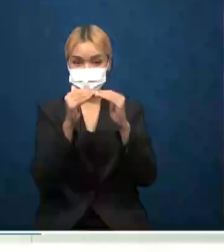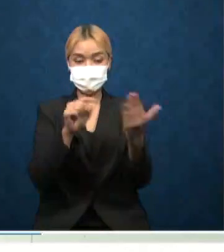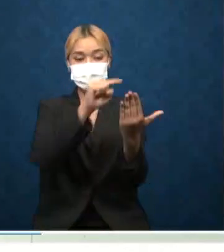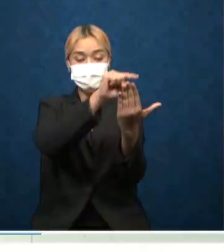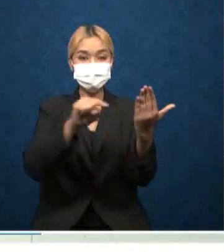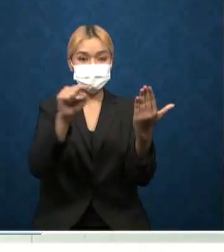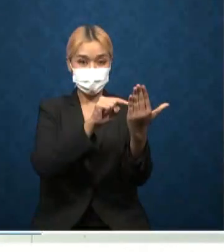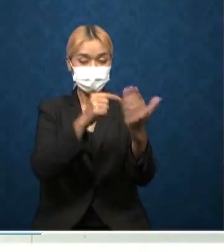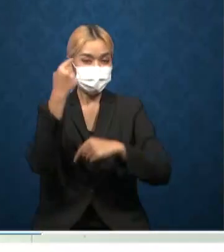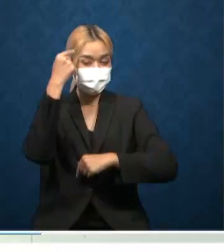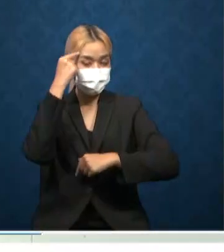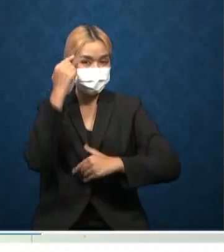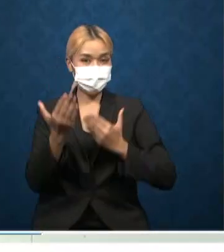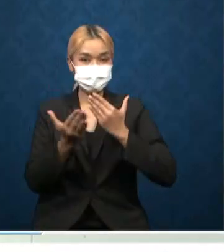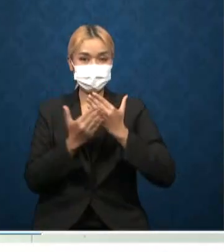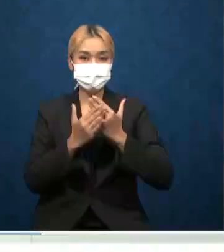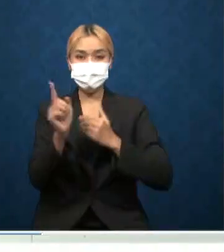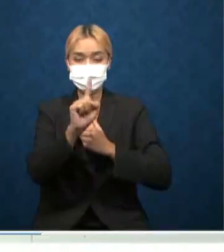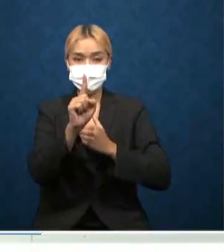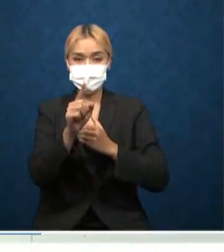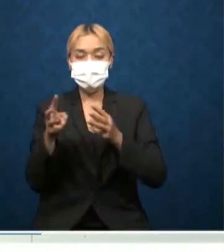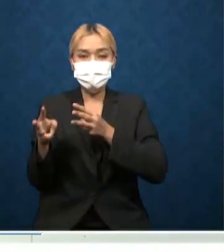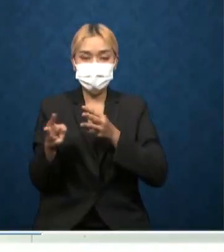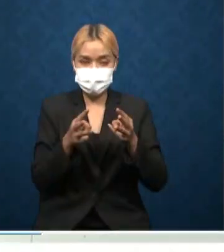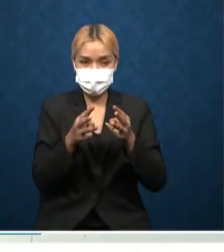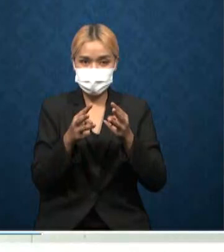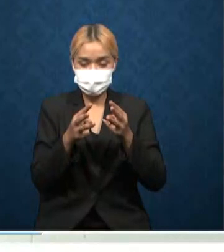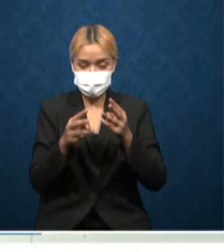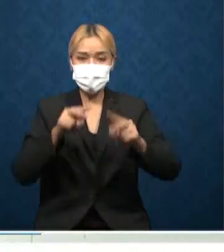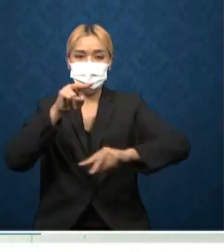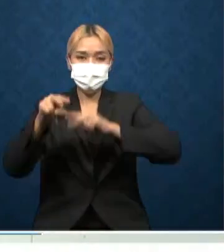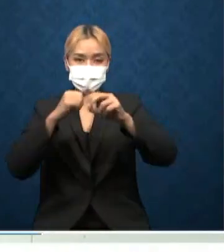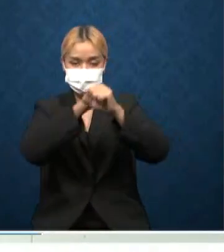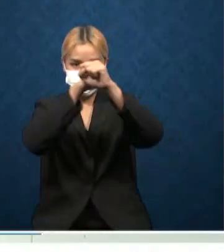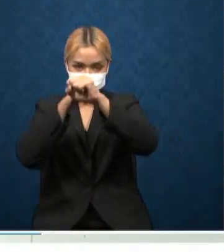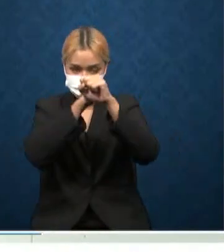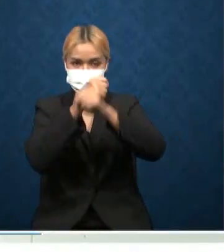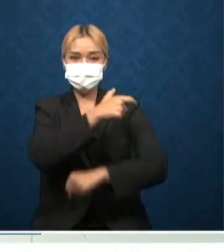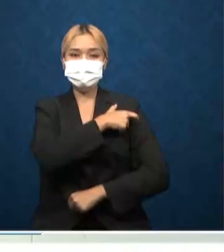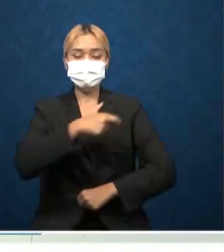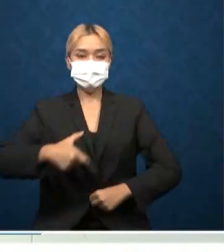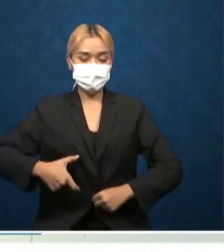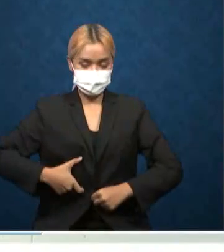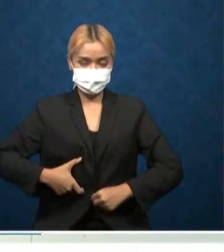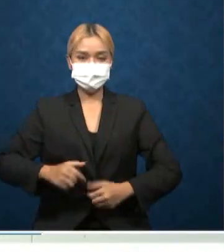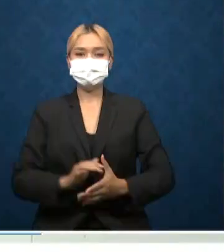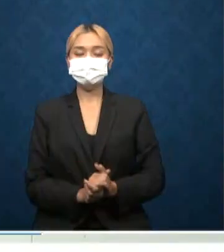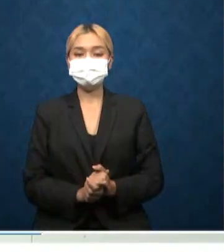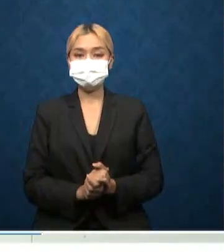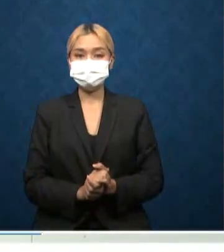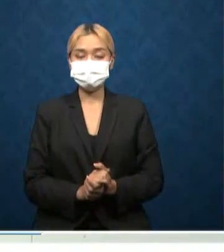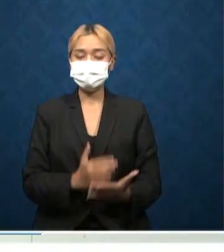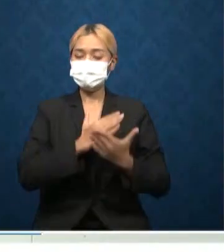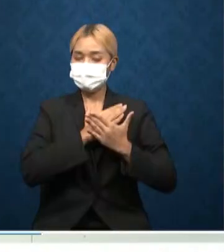และเข้าใจในหลักการการปกครองในระบอบประชาธิปไตยอันมีพระมหากษัตริย์ทรงเป็นประมุขหลัก